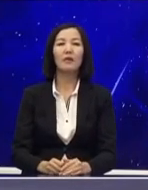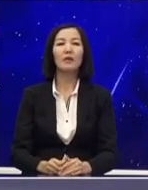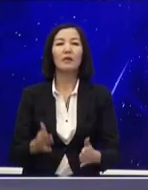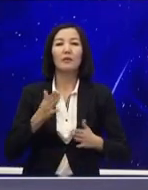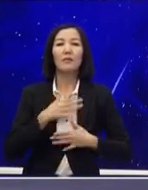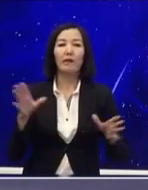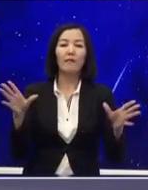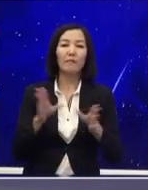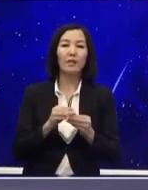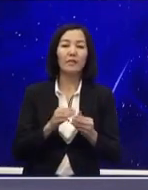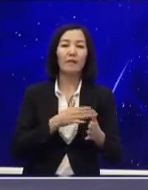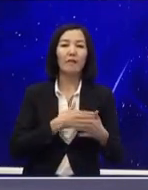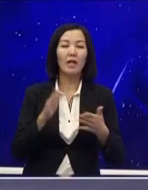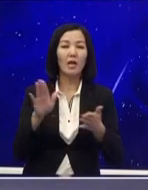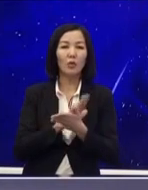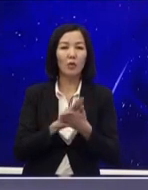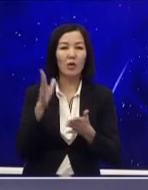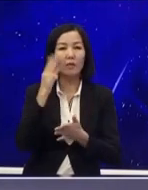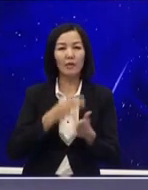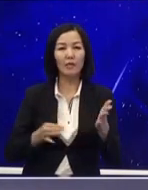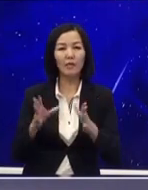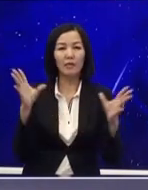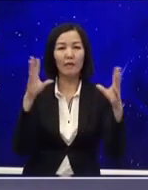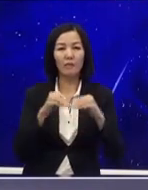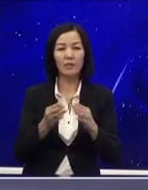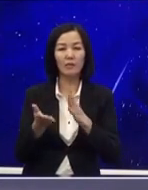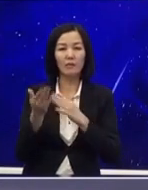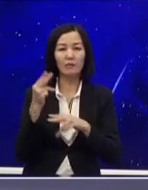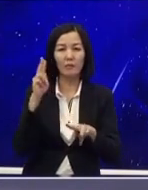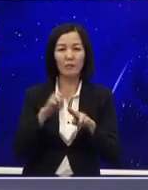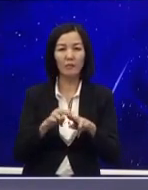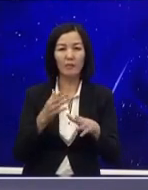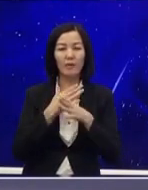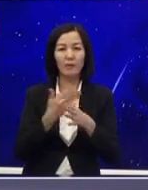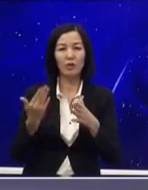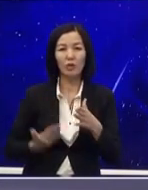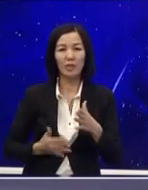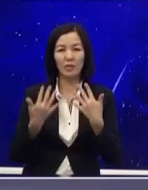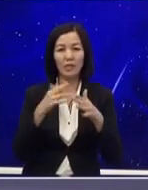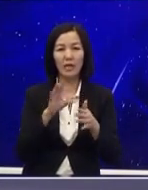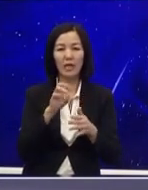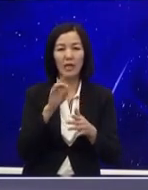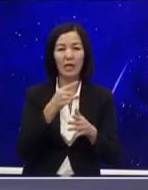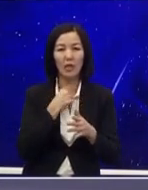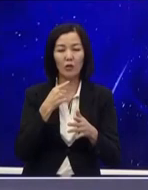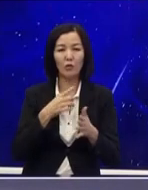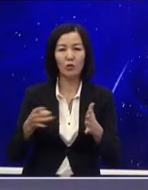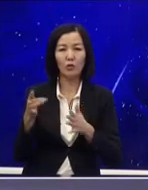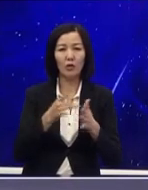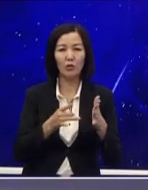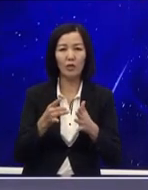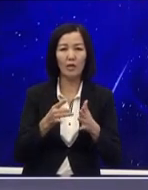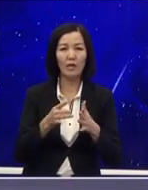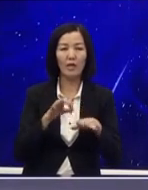Мы вместе. Волонтеры Алматинской области совместно с бывшими осужденными помогли жительнице села Еркен Талдыкорганского